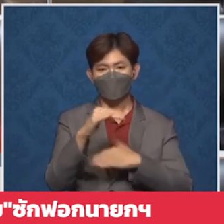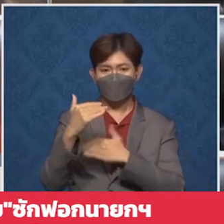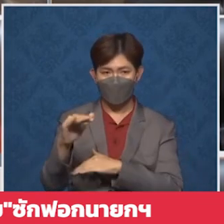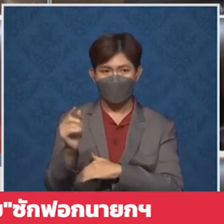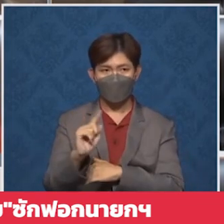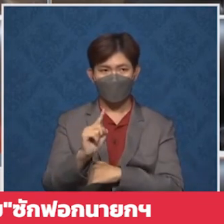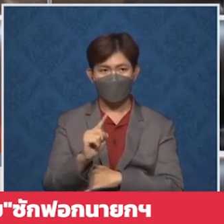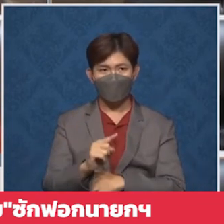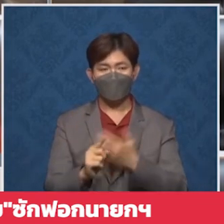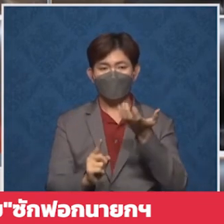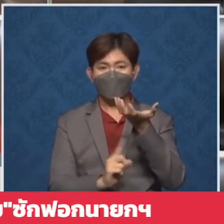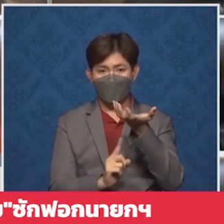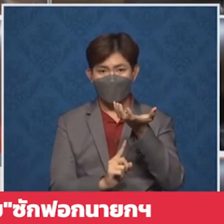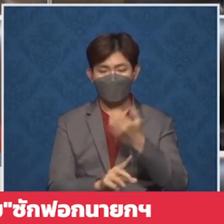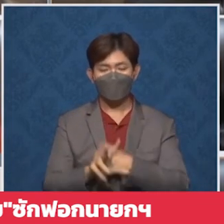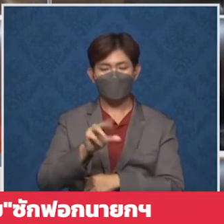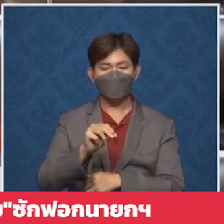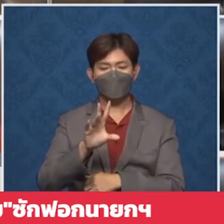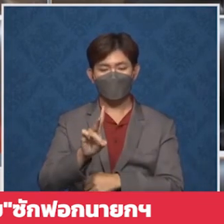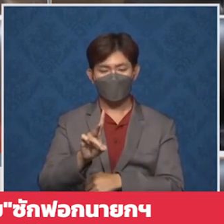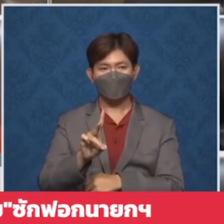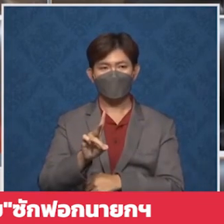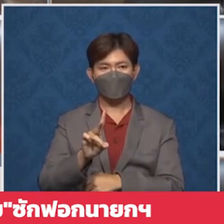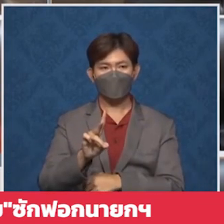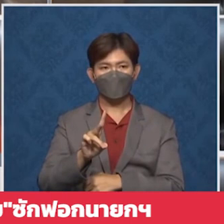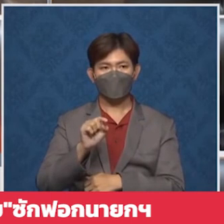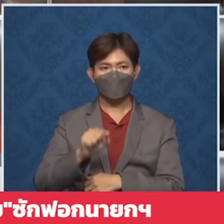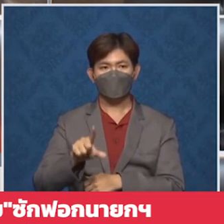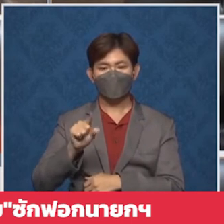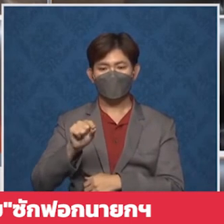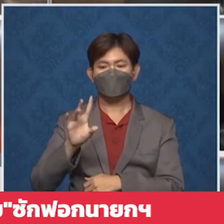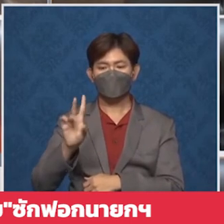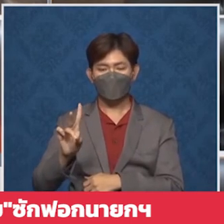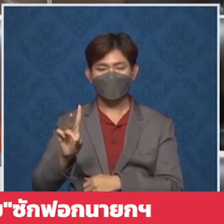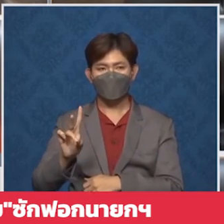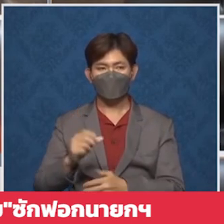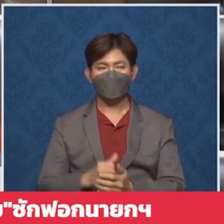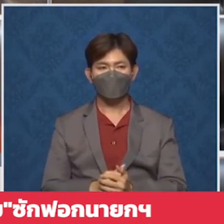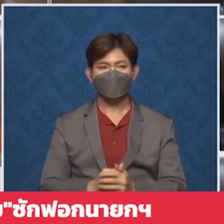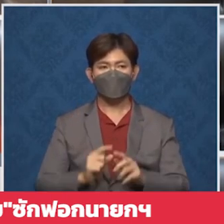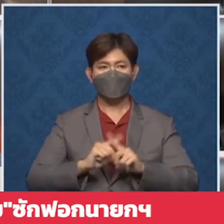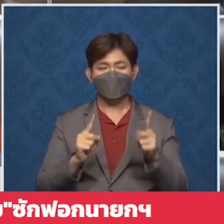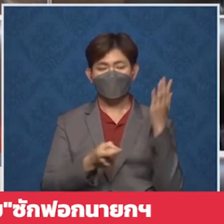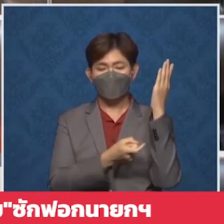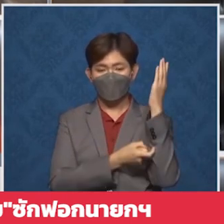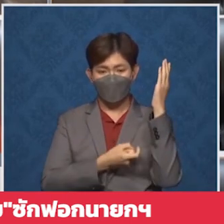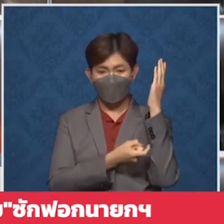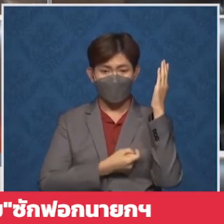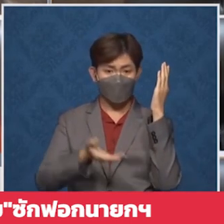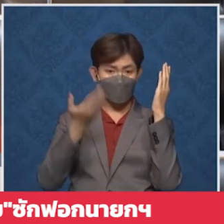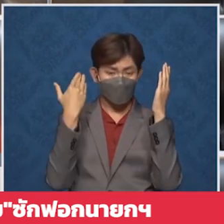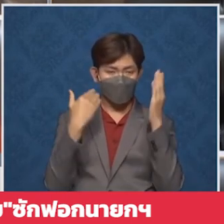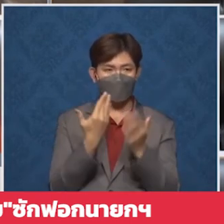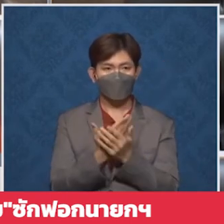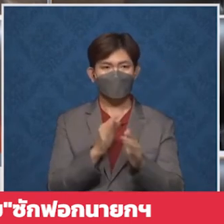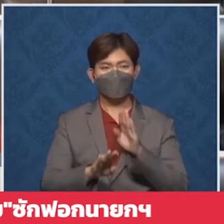เข้าข่ายการหัวประมูลรัฐบาลทุจริตเชิงนโยบายเข้าข่ายเอื้อประโยชน์ให้กับบริษัทเอกชนสร้างผลกระทบต่อประชาช